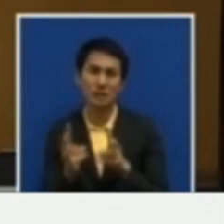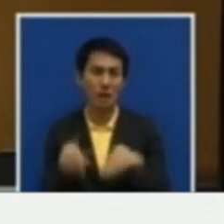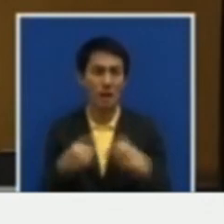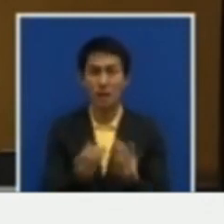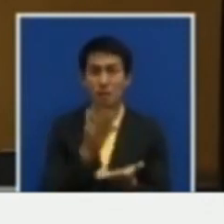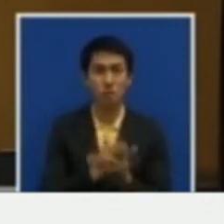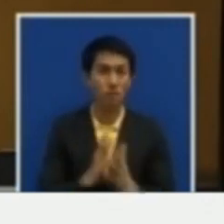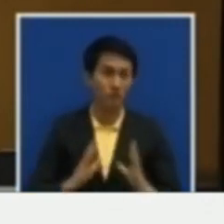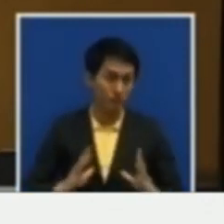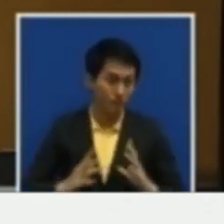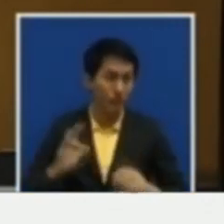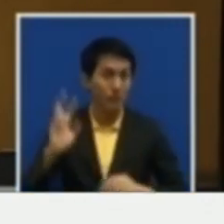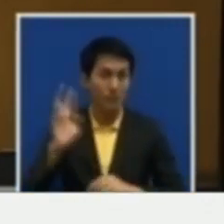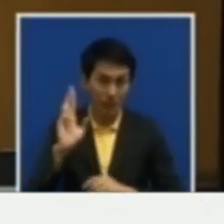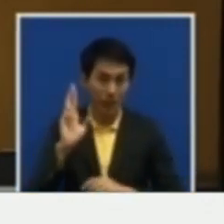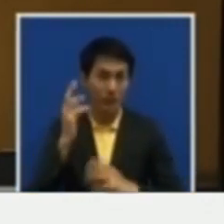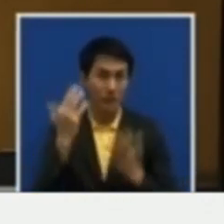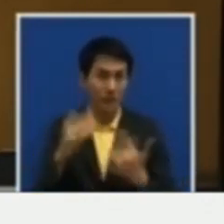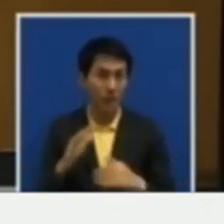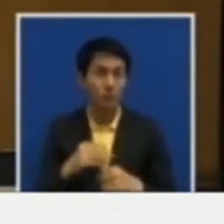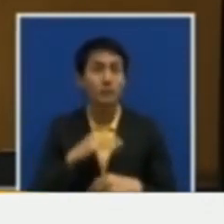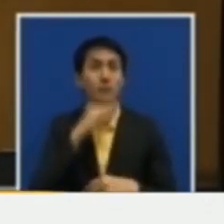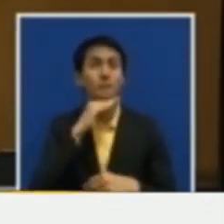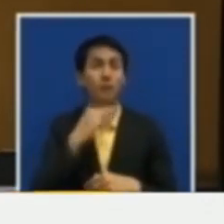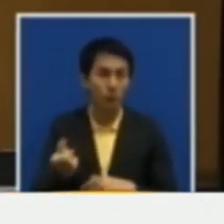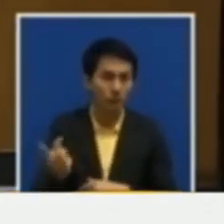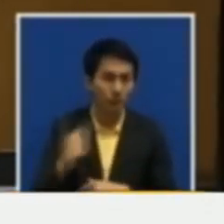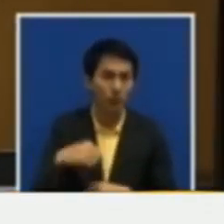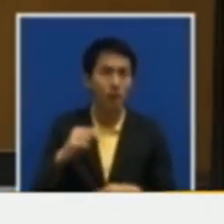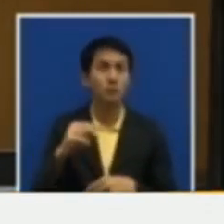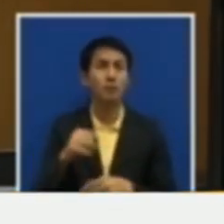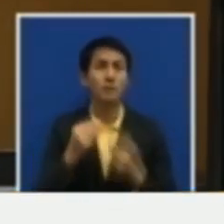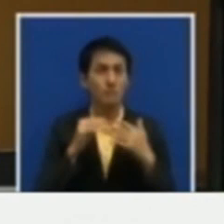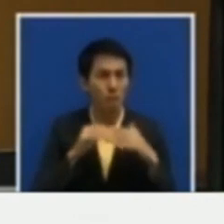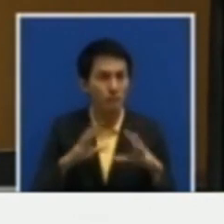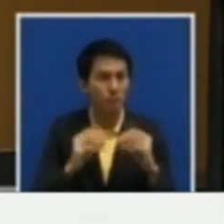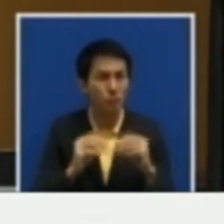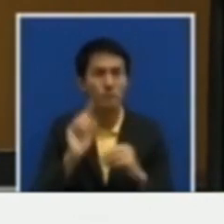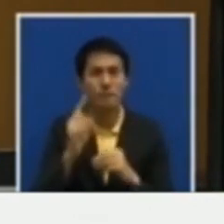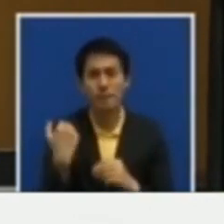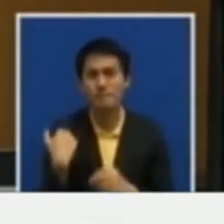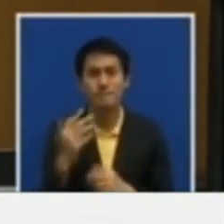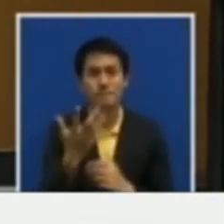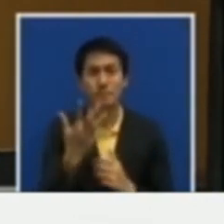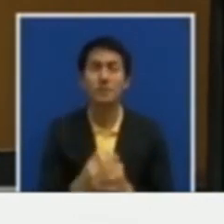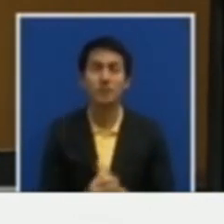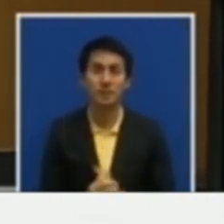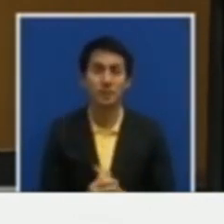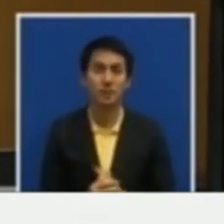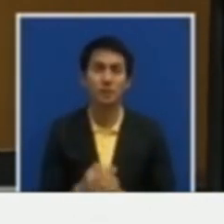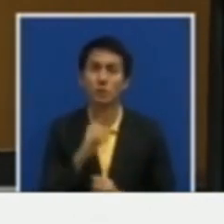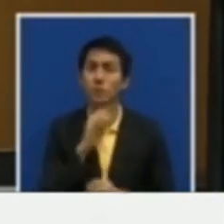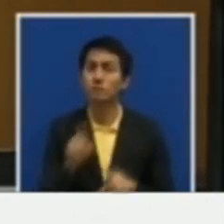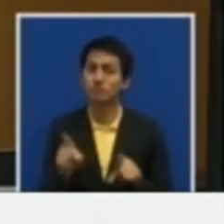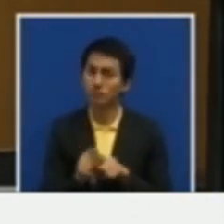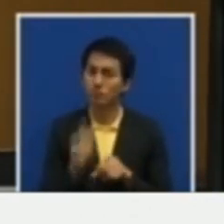เป็นวุฒิสมาชิกแปลว่าคุณมีความปรารถนาอย่างแรงกล้าที่จะมาทำงานเพื่อชาติบ้านเมืองถูกไหม ค ุณมีความปรารถนาอย่างแรงกล้าที่จะ